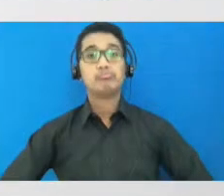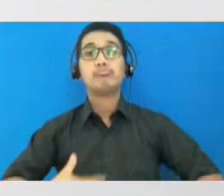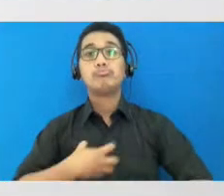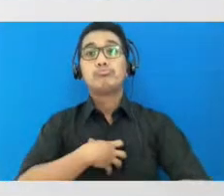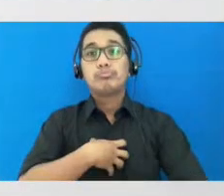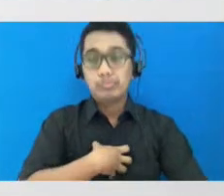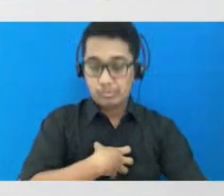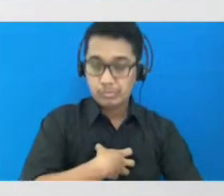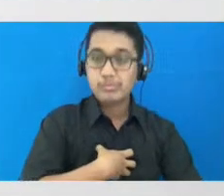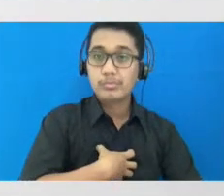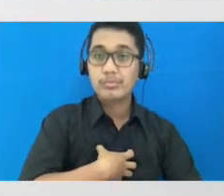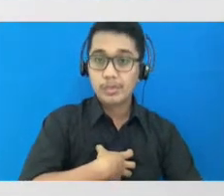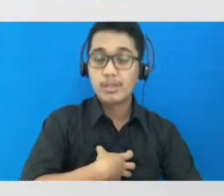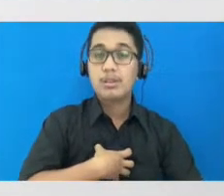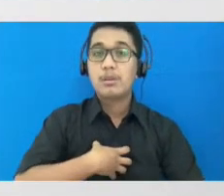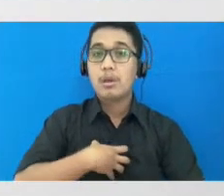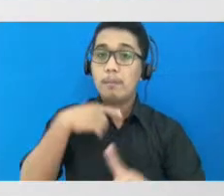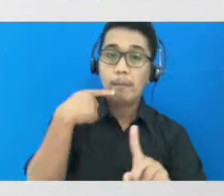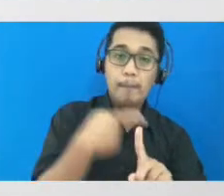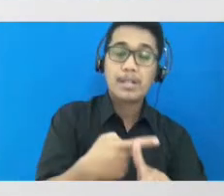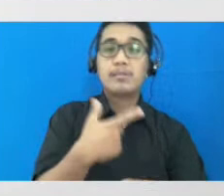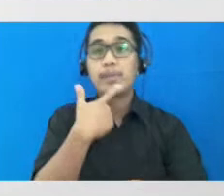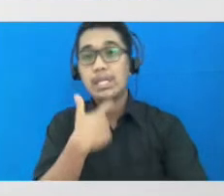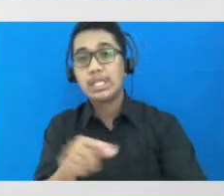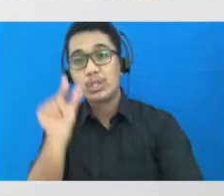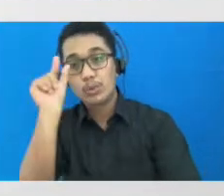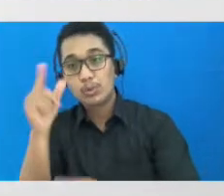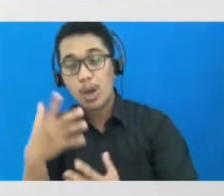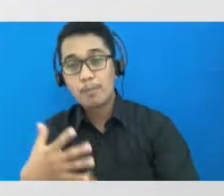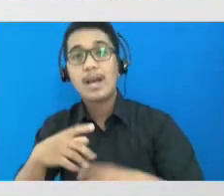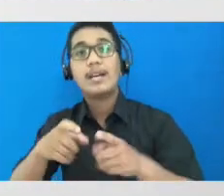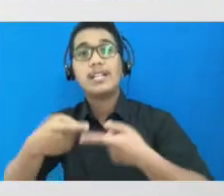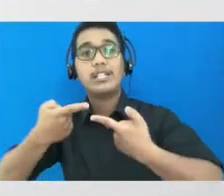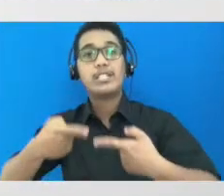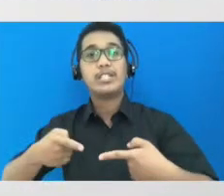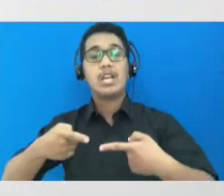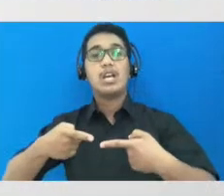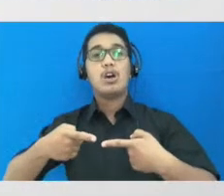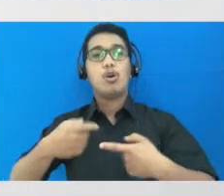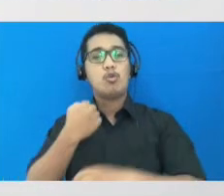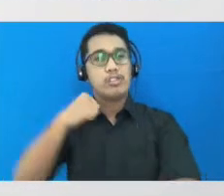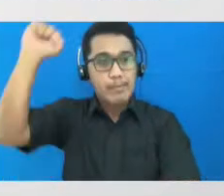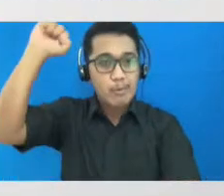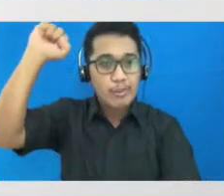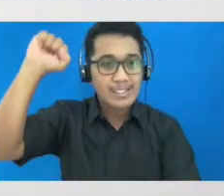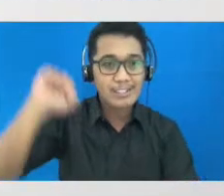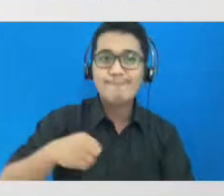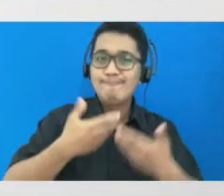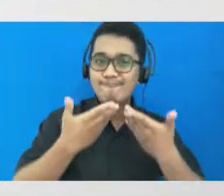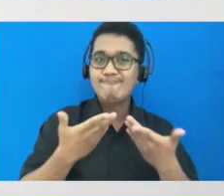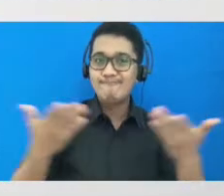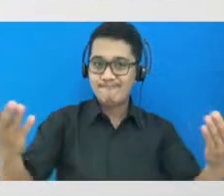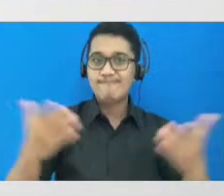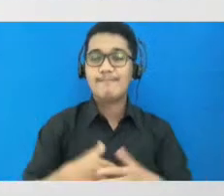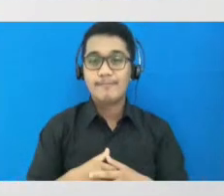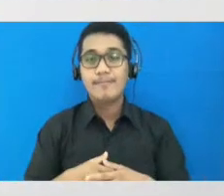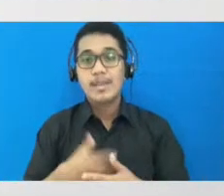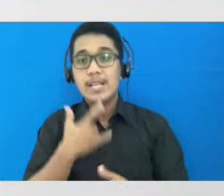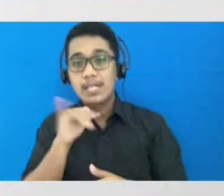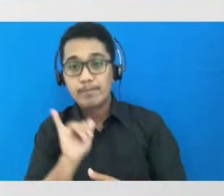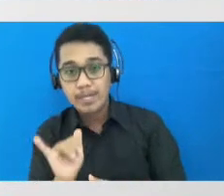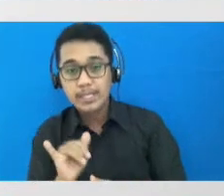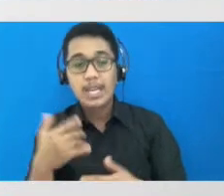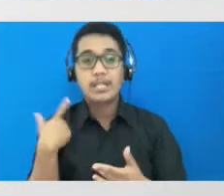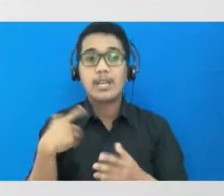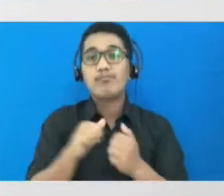cuma itu, tapi juga sangat elemen penting di dalam kebebasan demokrasi. Tentunya kita masih ingat kasus yang melibatkan Cambridge